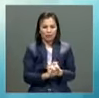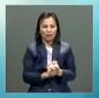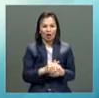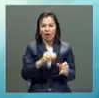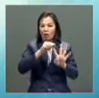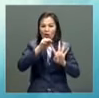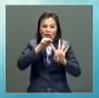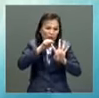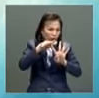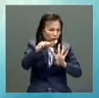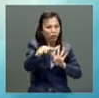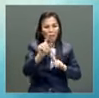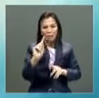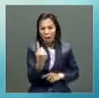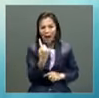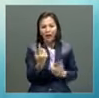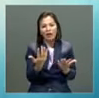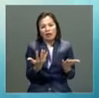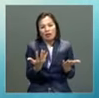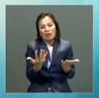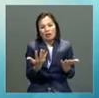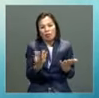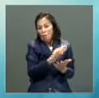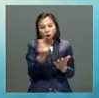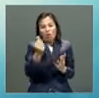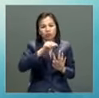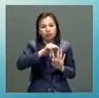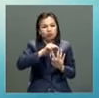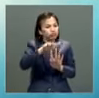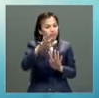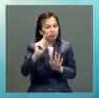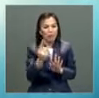าดนี้จะเกิดเป็นวงกว้างขึ้นมาแล้วก็รวดเร็วกว่าที่คิดอีก